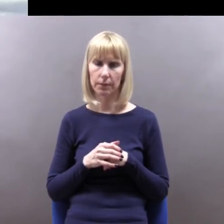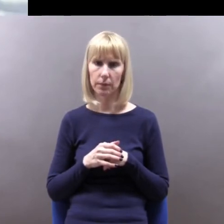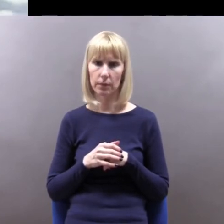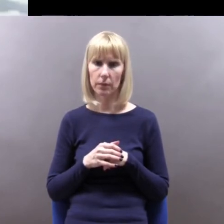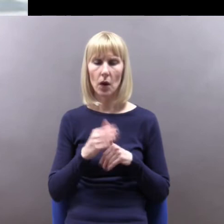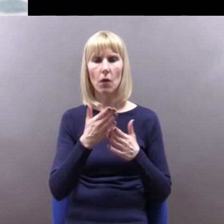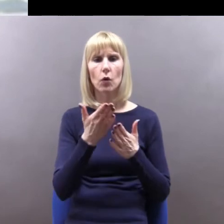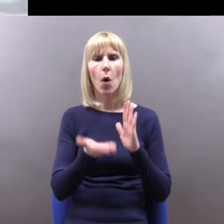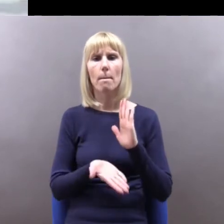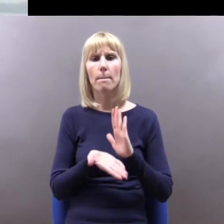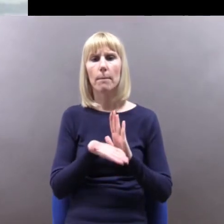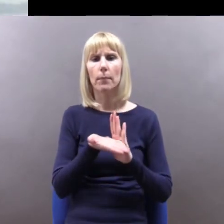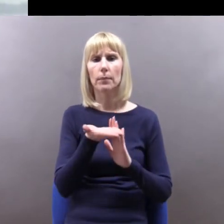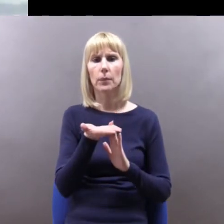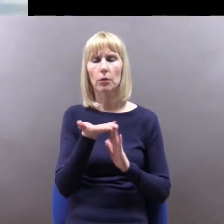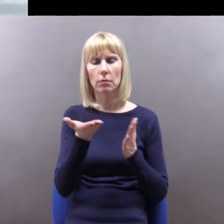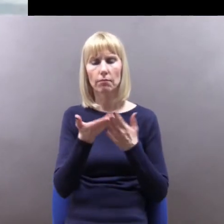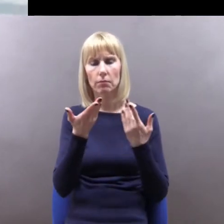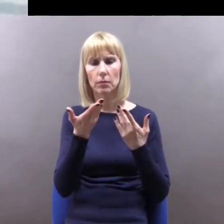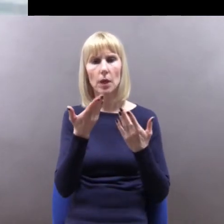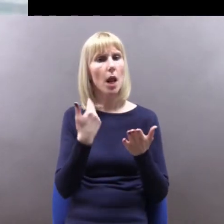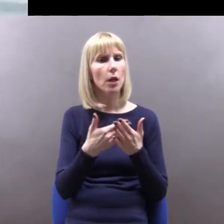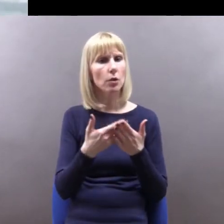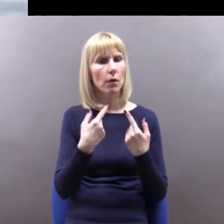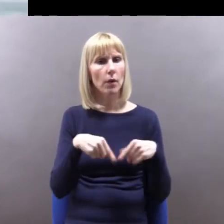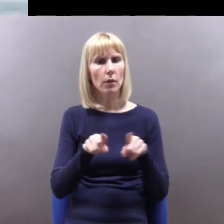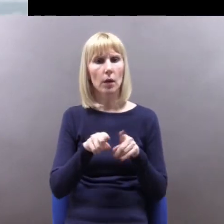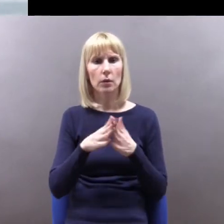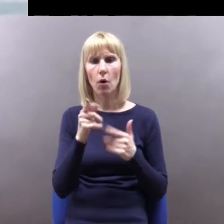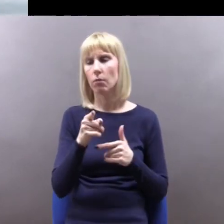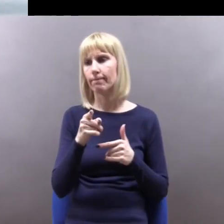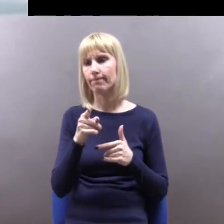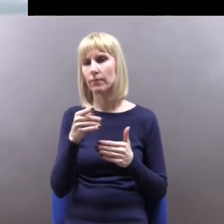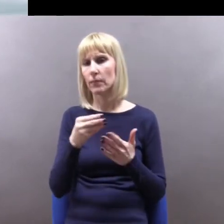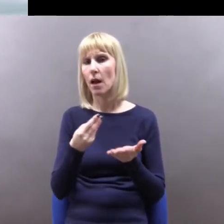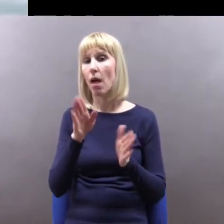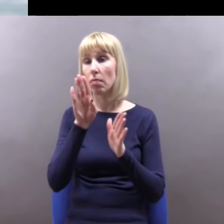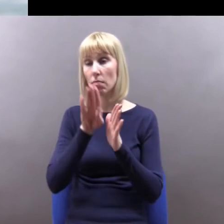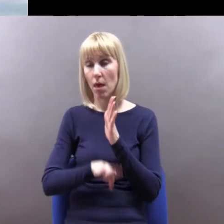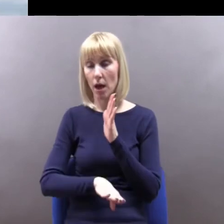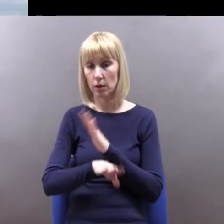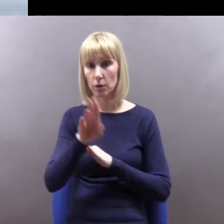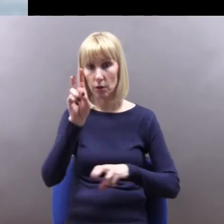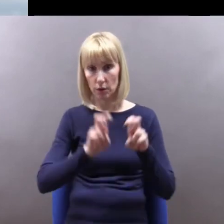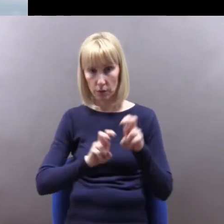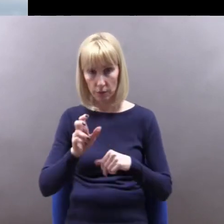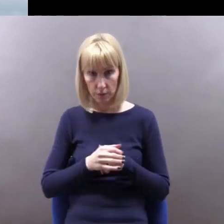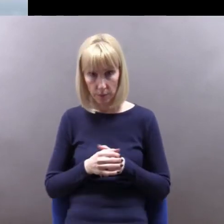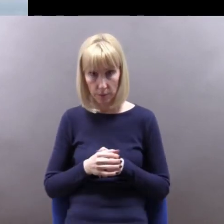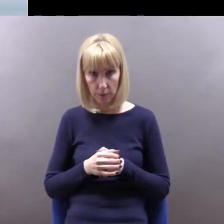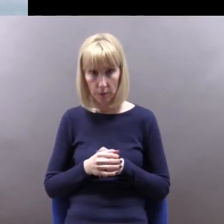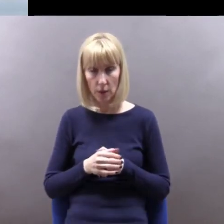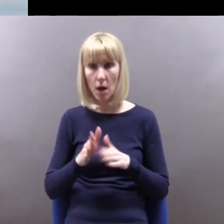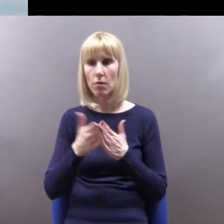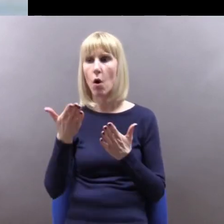Podnośniki platformowe są stosowane dlatego, że są dużo tańsze niż windy, po pierwsze. Po drugie, wymagają dużo mniej